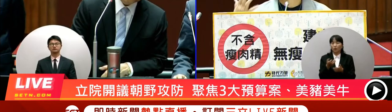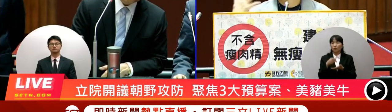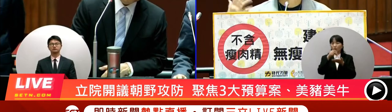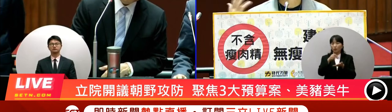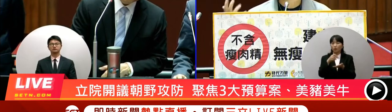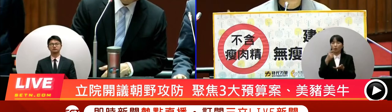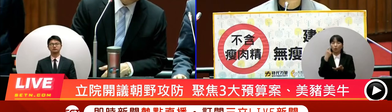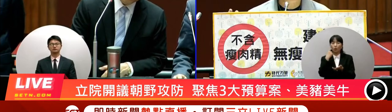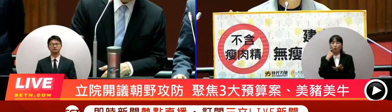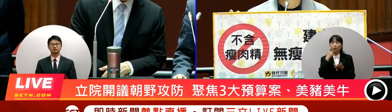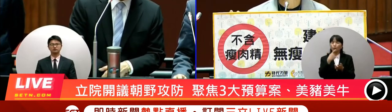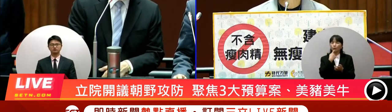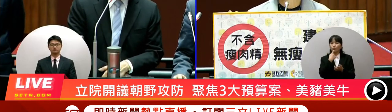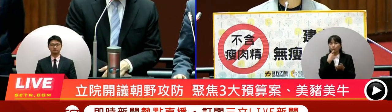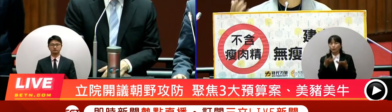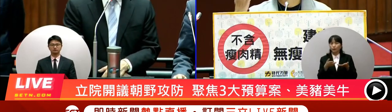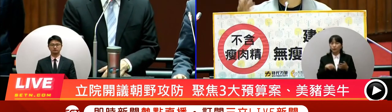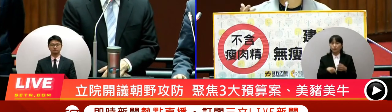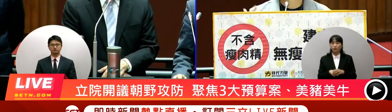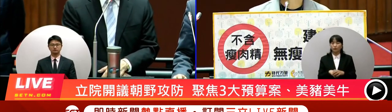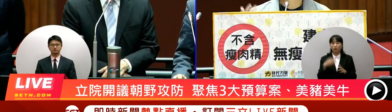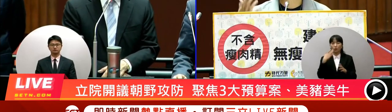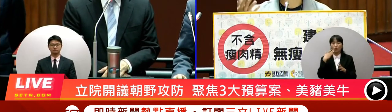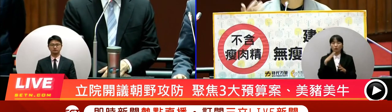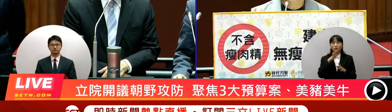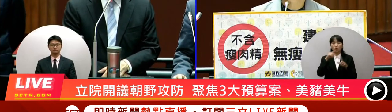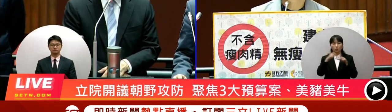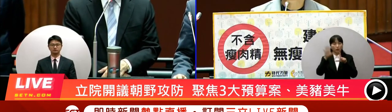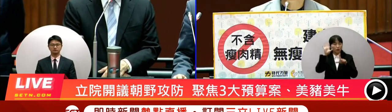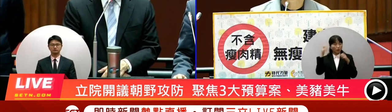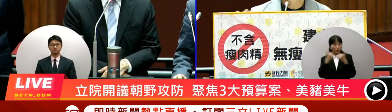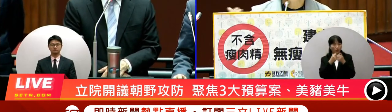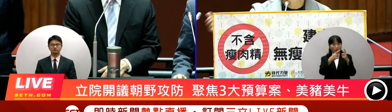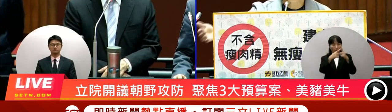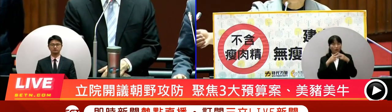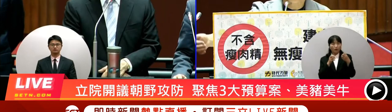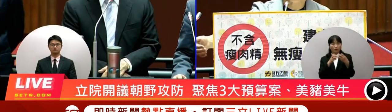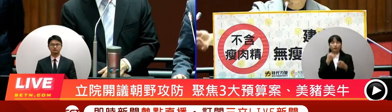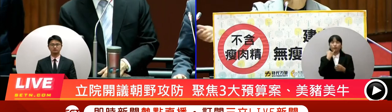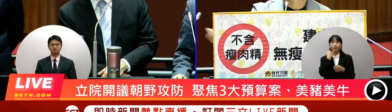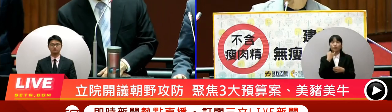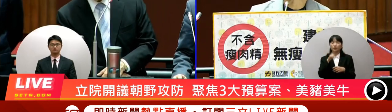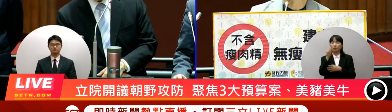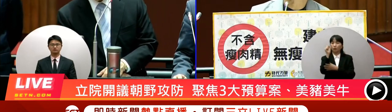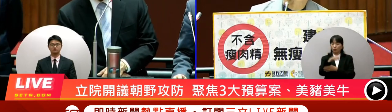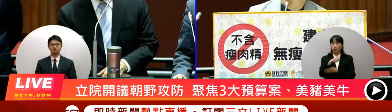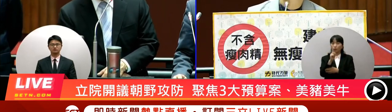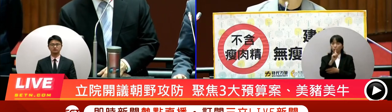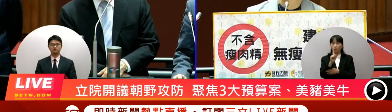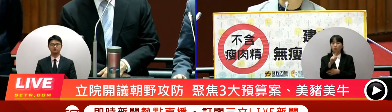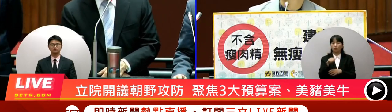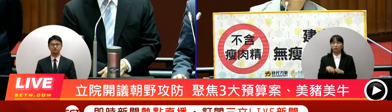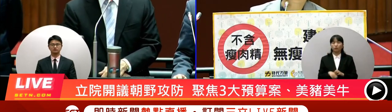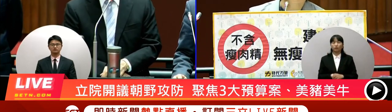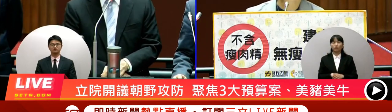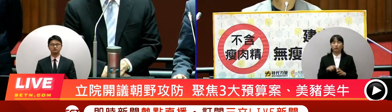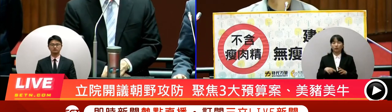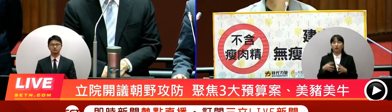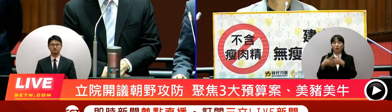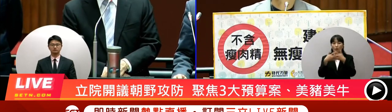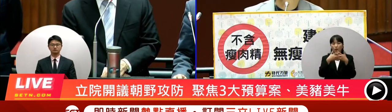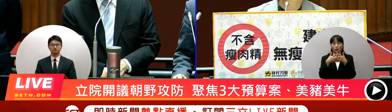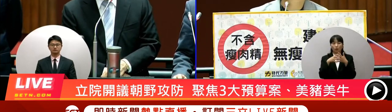一些我们的疑虑，那如果开公听会，我们可以再来讨论。那院长可以答应，就是我们现在有这个没不含